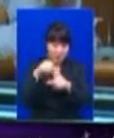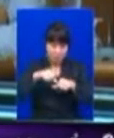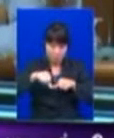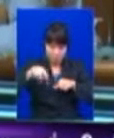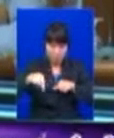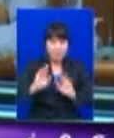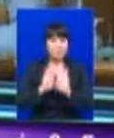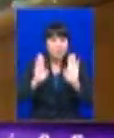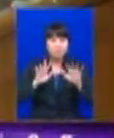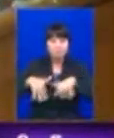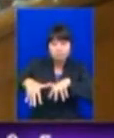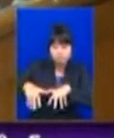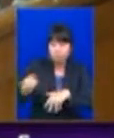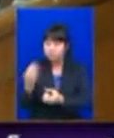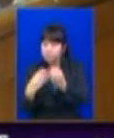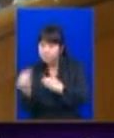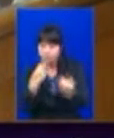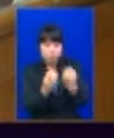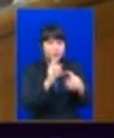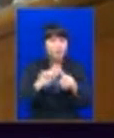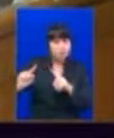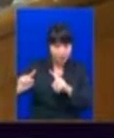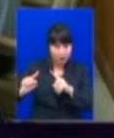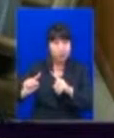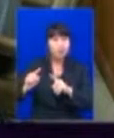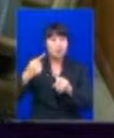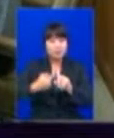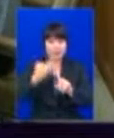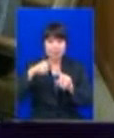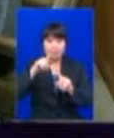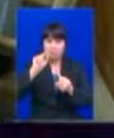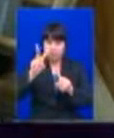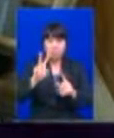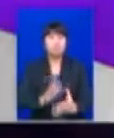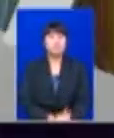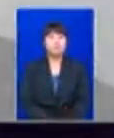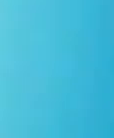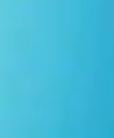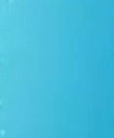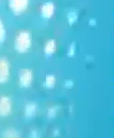ทีสาธารณะรับฟังความคิดเห็นจากทุกภาคส่วน22เมษายนนี้